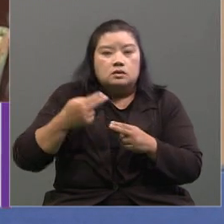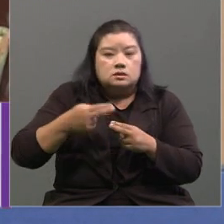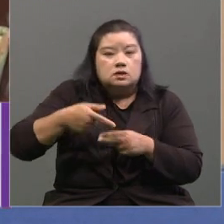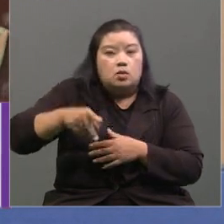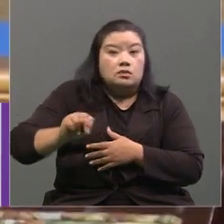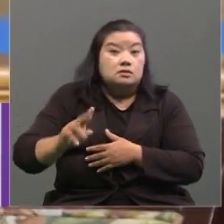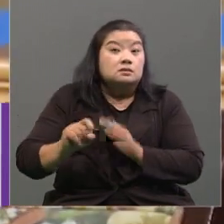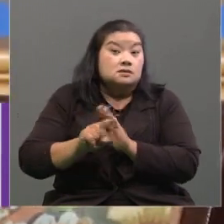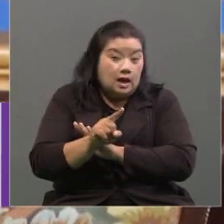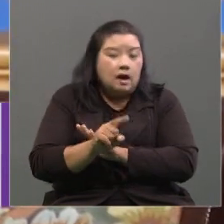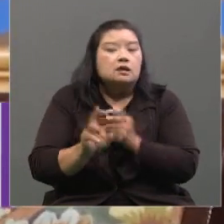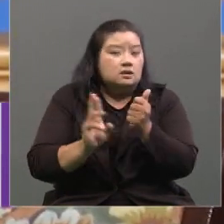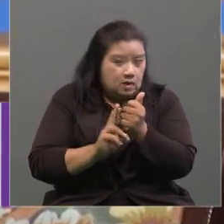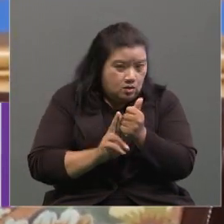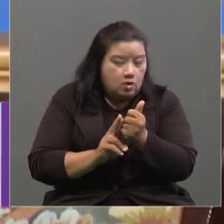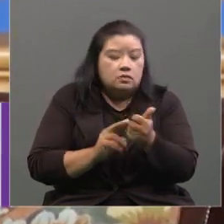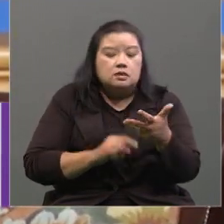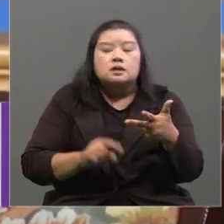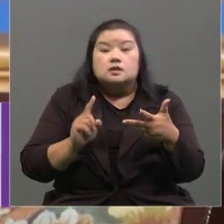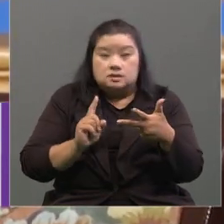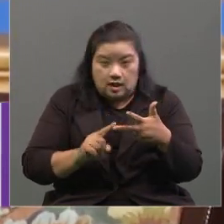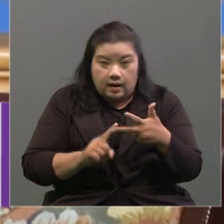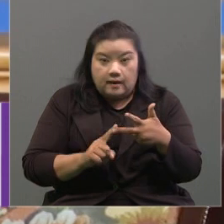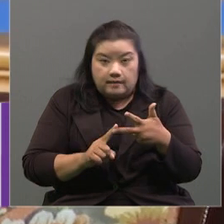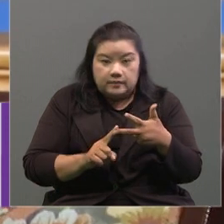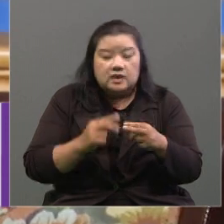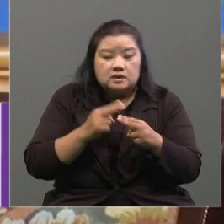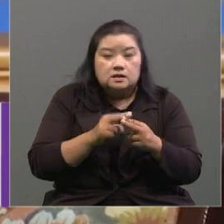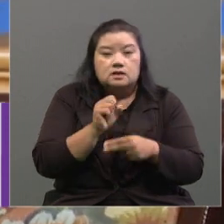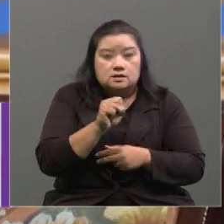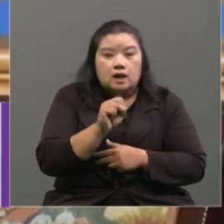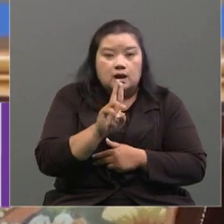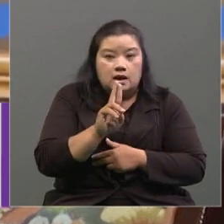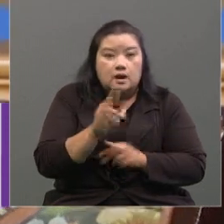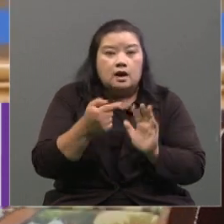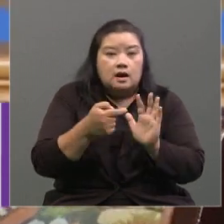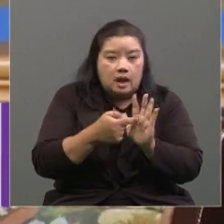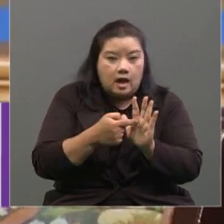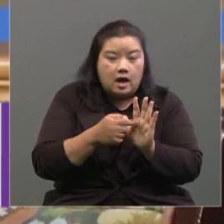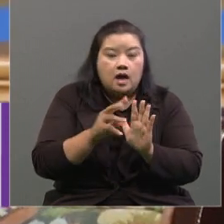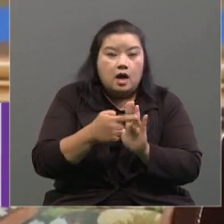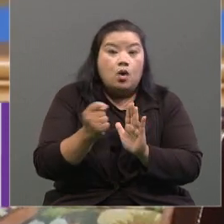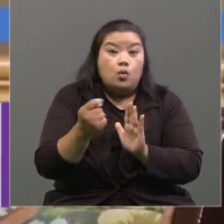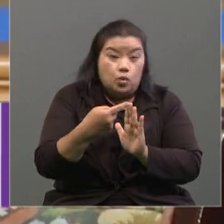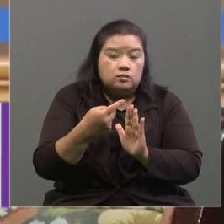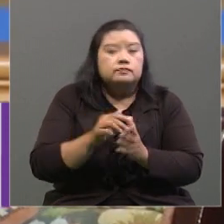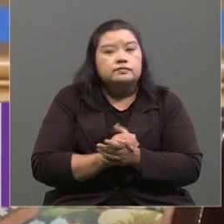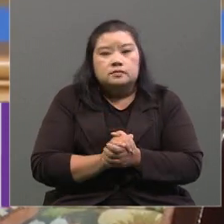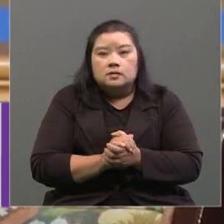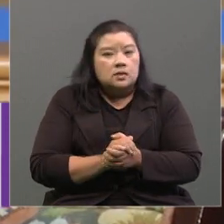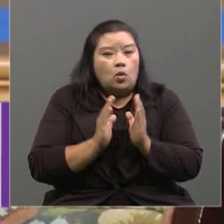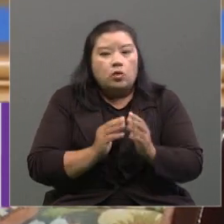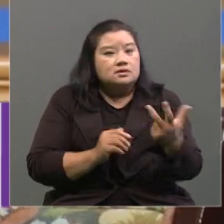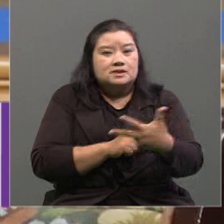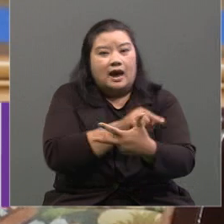รองผู้บังคับการปราบปรามและพันตำรวจเอกศราวุฒจันตะวันคับการปราบปรามเปิดเผยผลการสอบสวนนะ